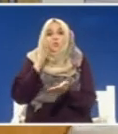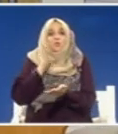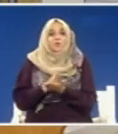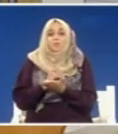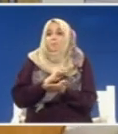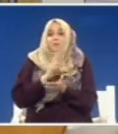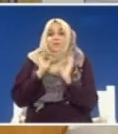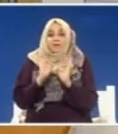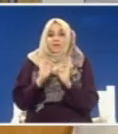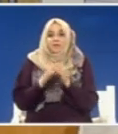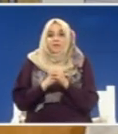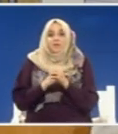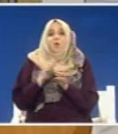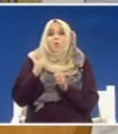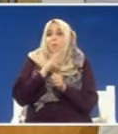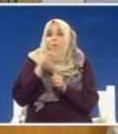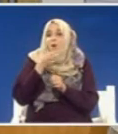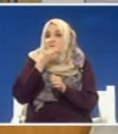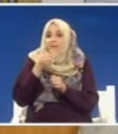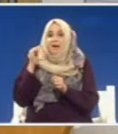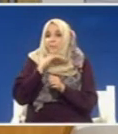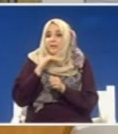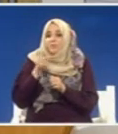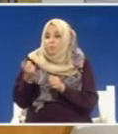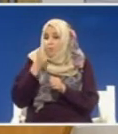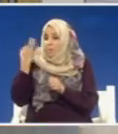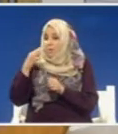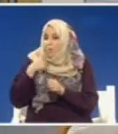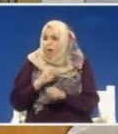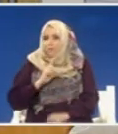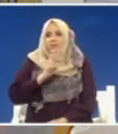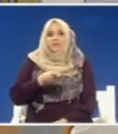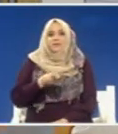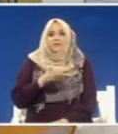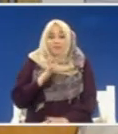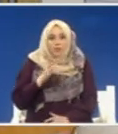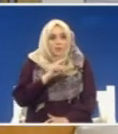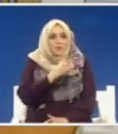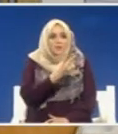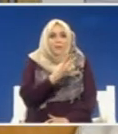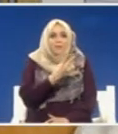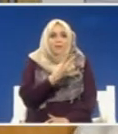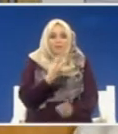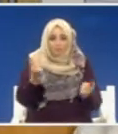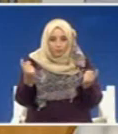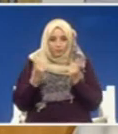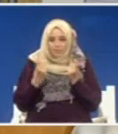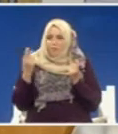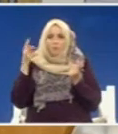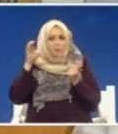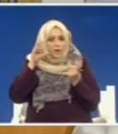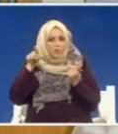وليس حقا، مفروض أن لا أصدر الحكم حتى أسمع الخصمين معا. كما قال المثل إذا جاءك أحد مفقوء